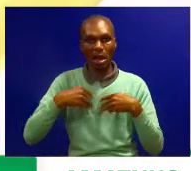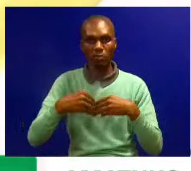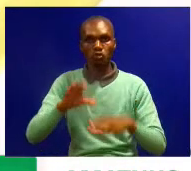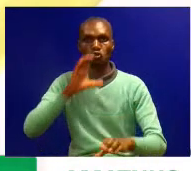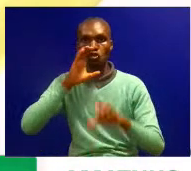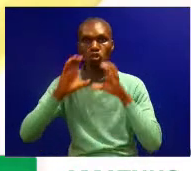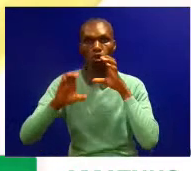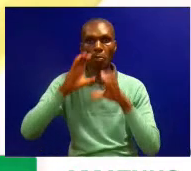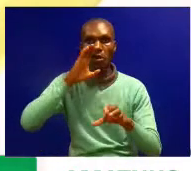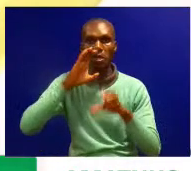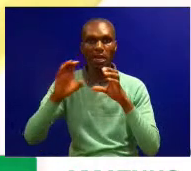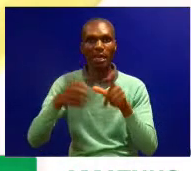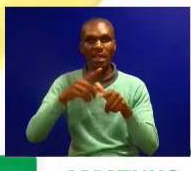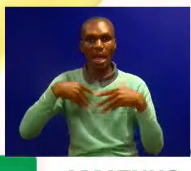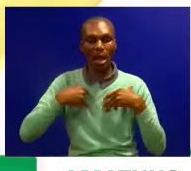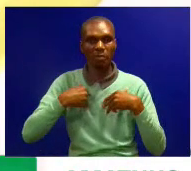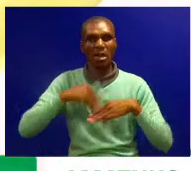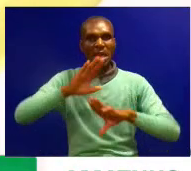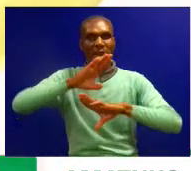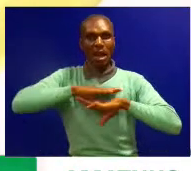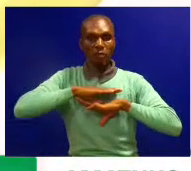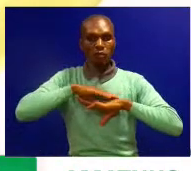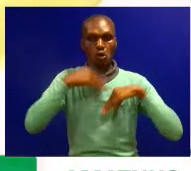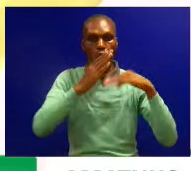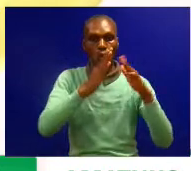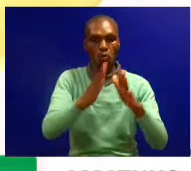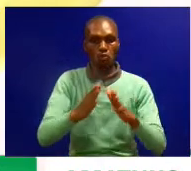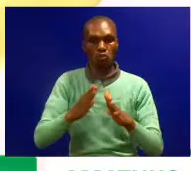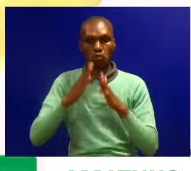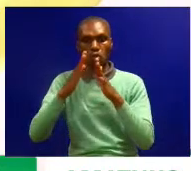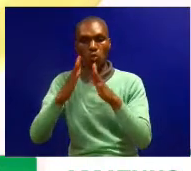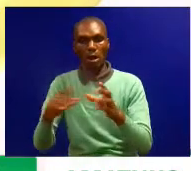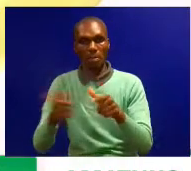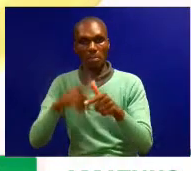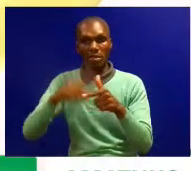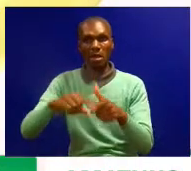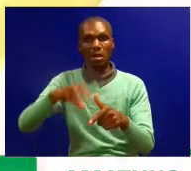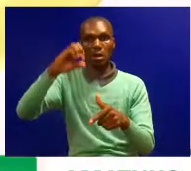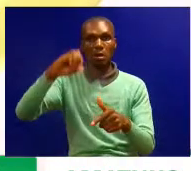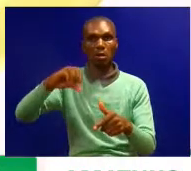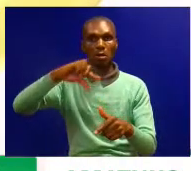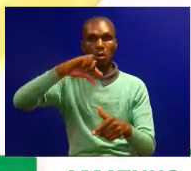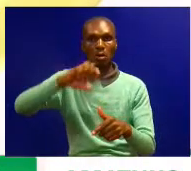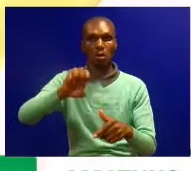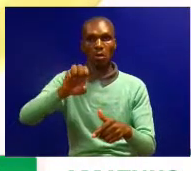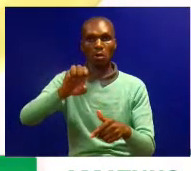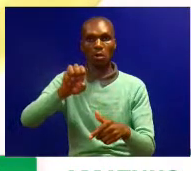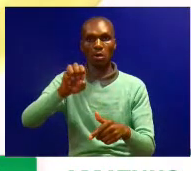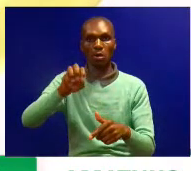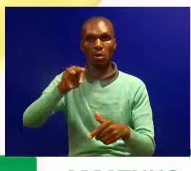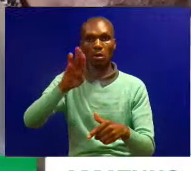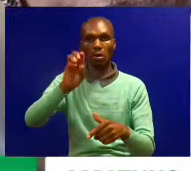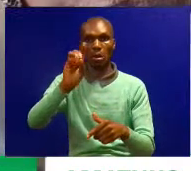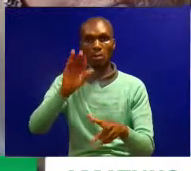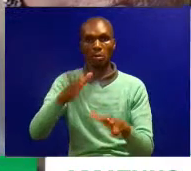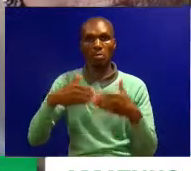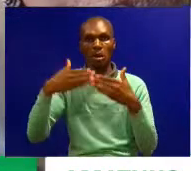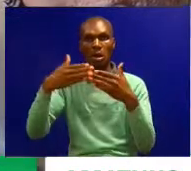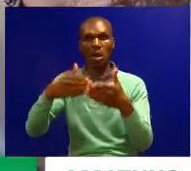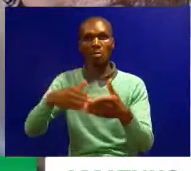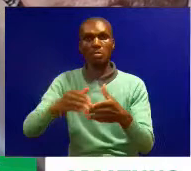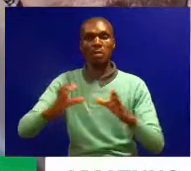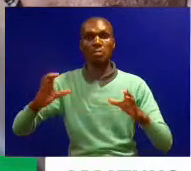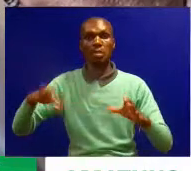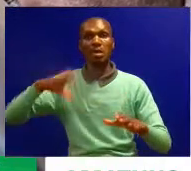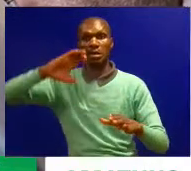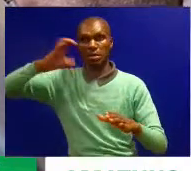vene asoko weke merobili saine kwa neki wune ensemo Ogembo ngochire kwa municipality iyo uchiko igura wangoiga. Ensemo